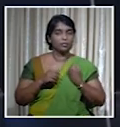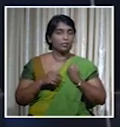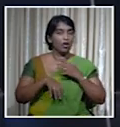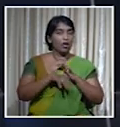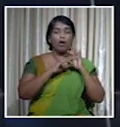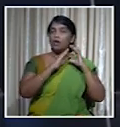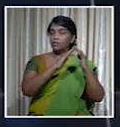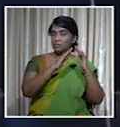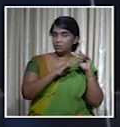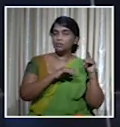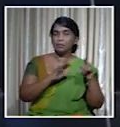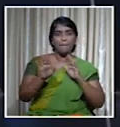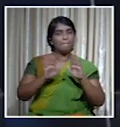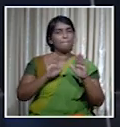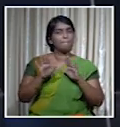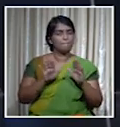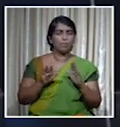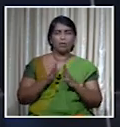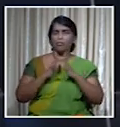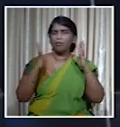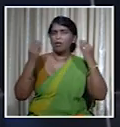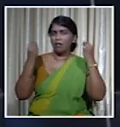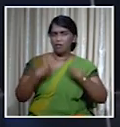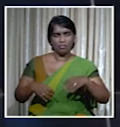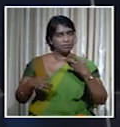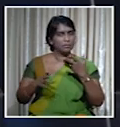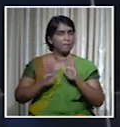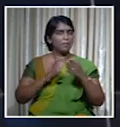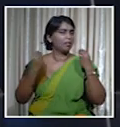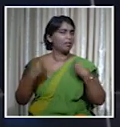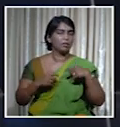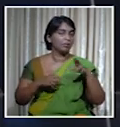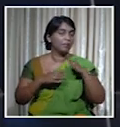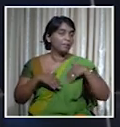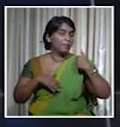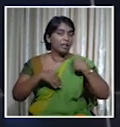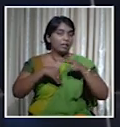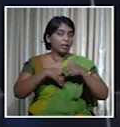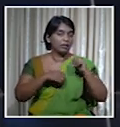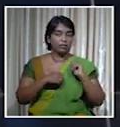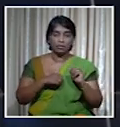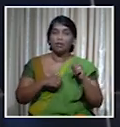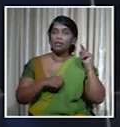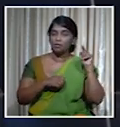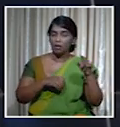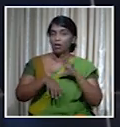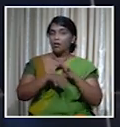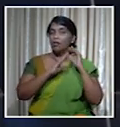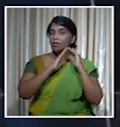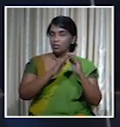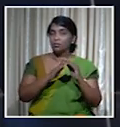රෝහල් වල මේ පරිපාලනයේ බිඳ වැටීමක් තියෙනවා. ඒකට ප්‍රධාන හේතුව තමයි ඒ අදාළ